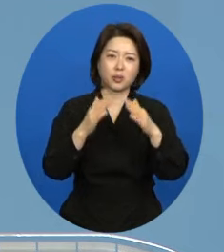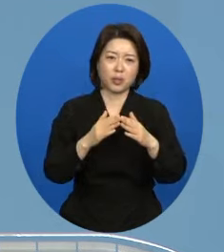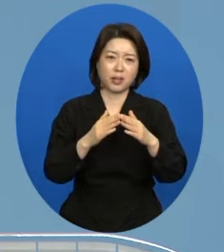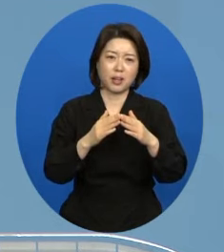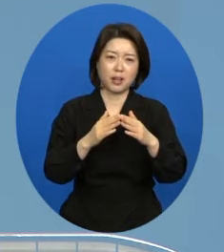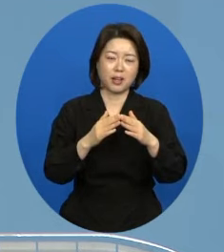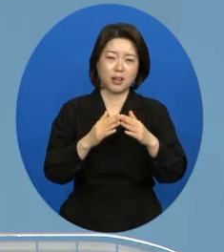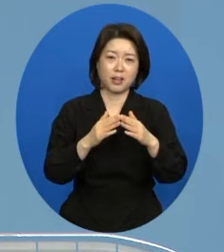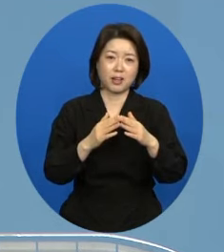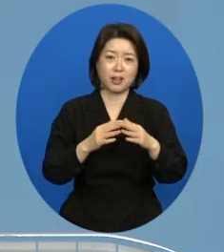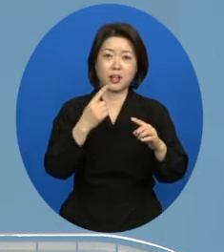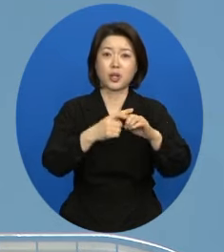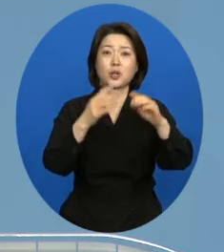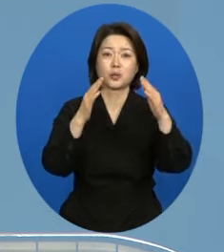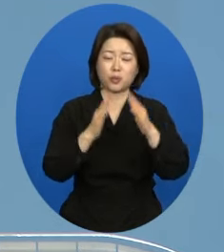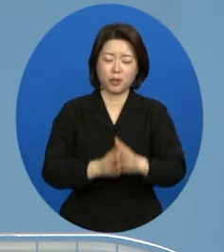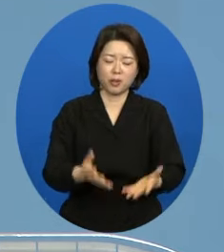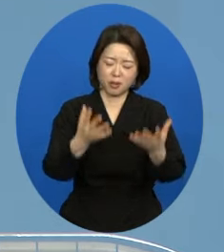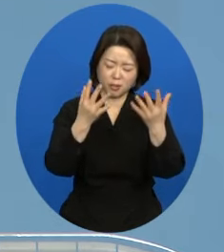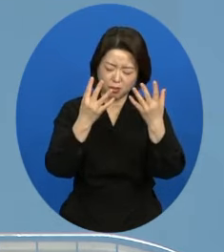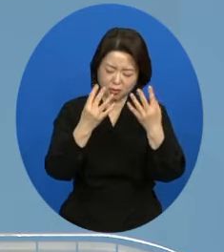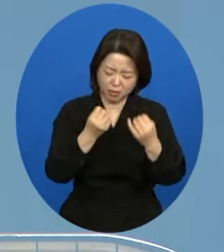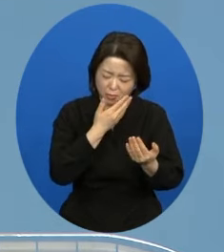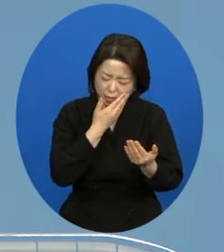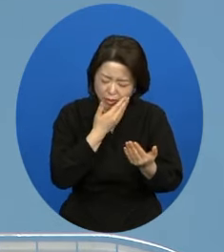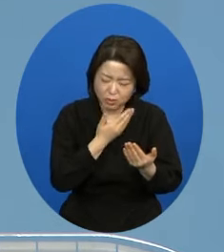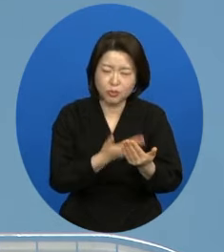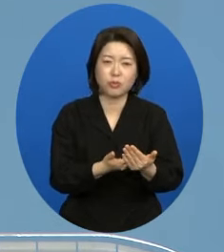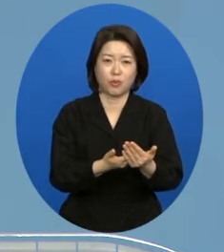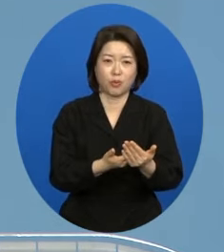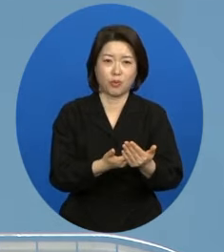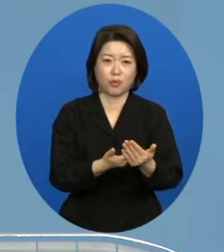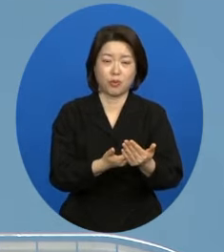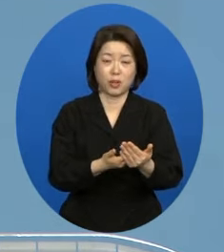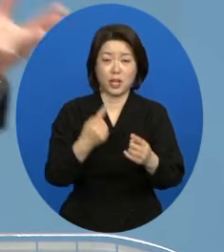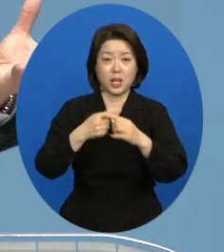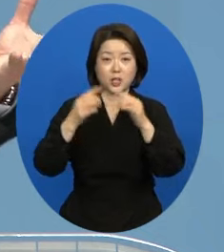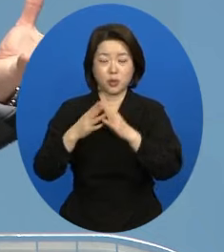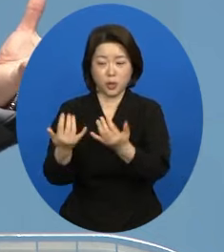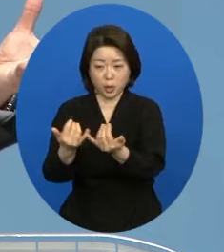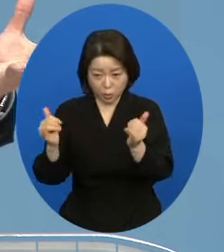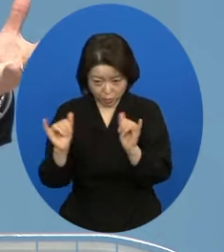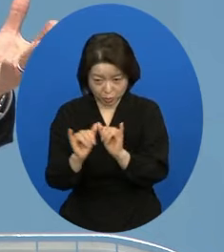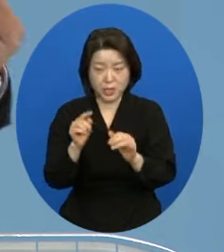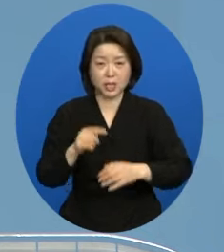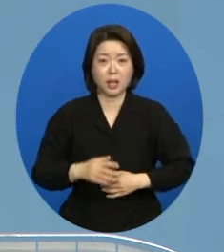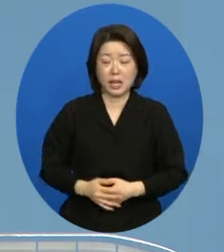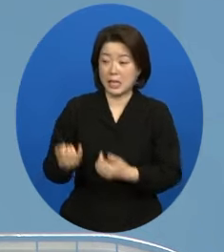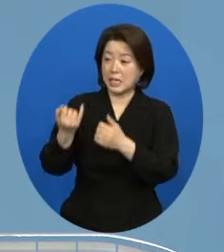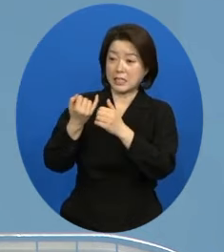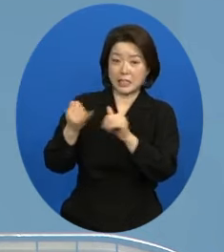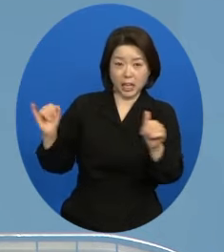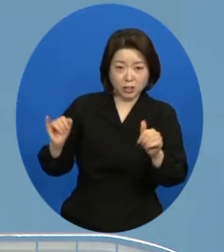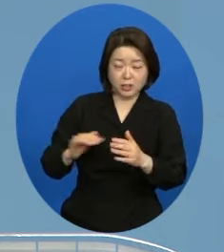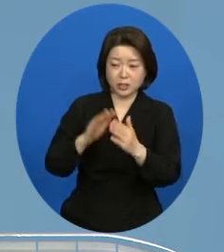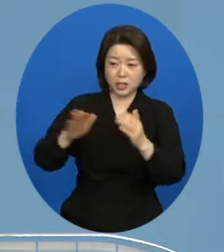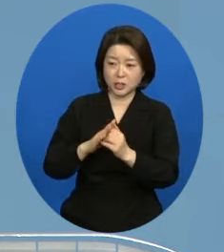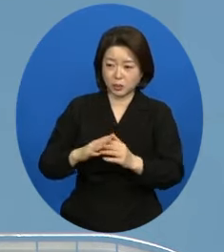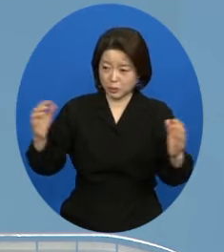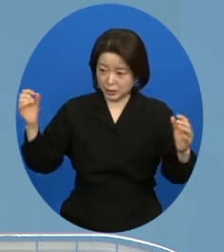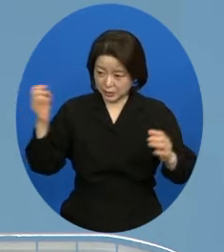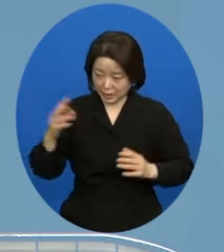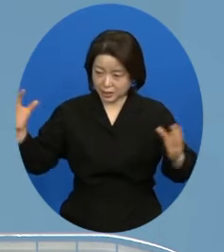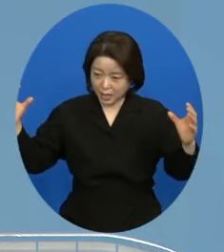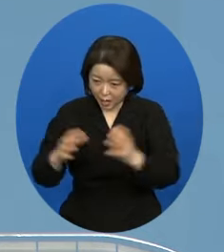교회가 교회가 얼마나 중요한지 교회 공동체가 깨어진 가정도 하나되게 할 수 있다는 것이